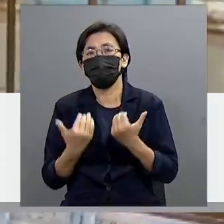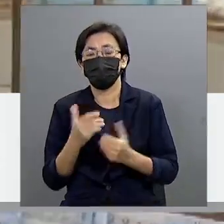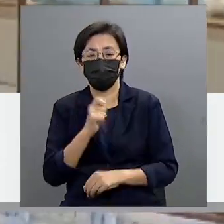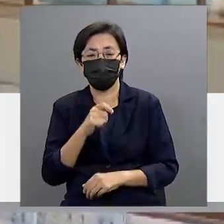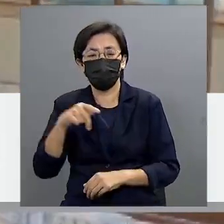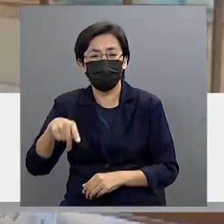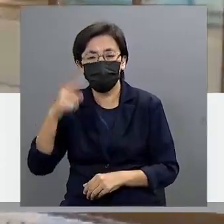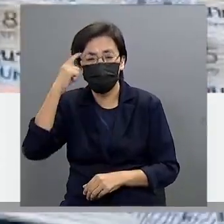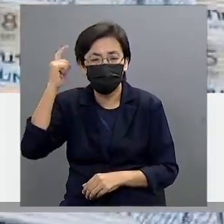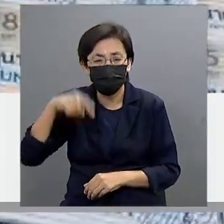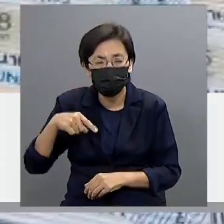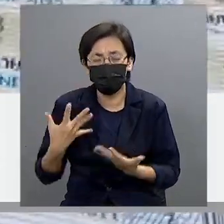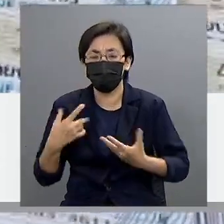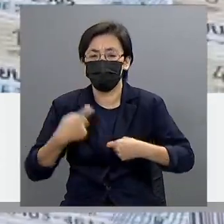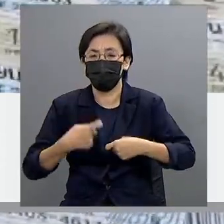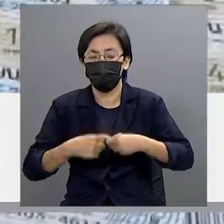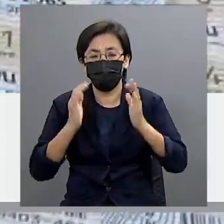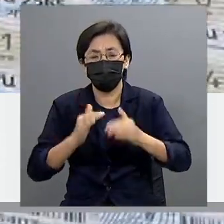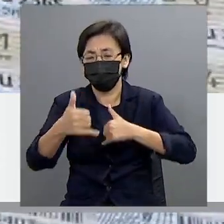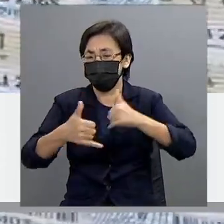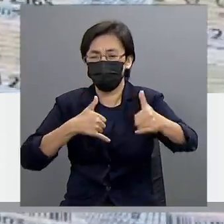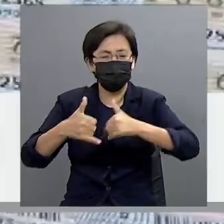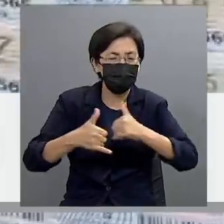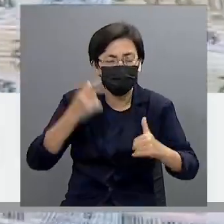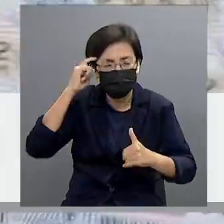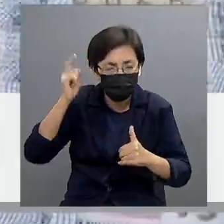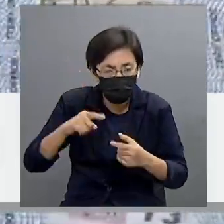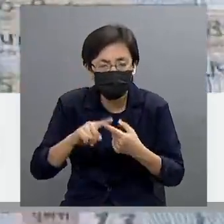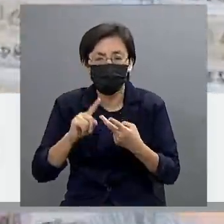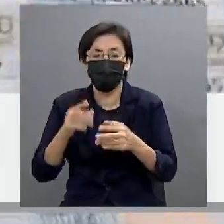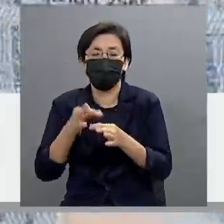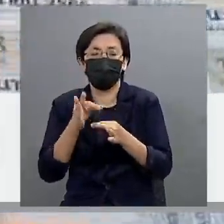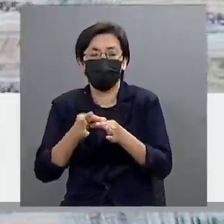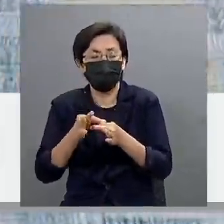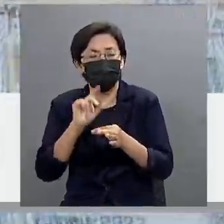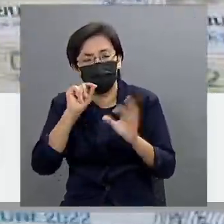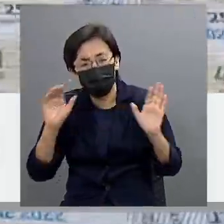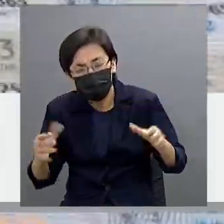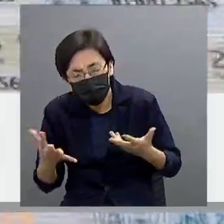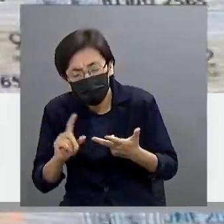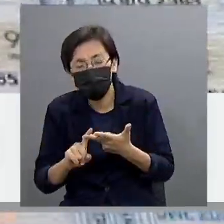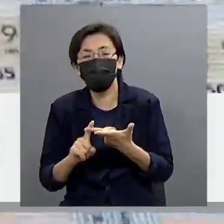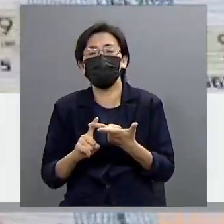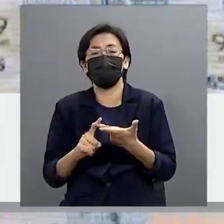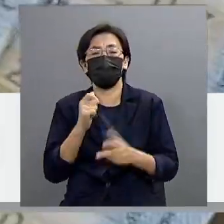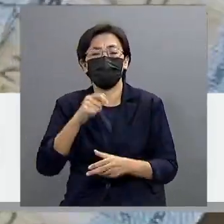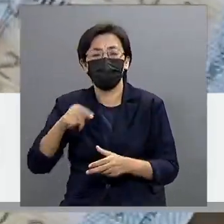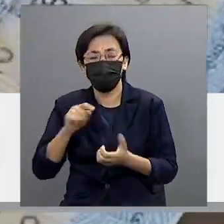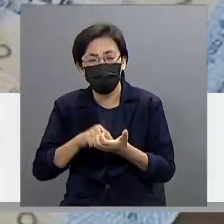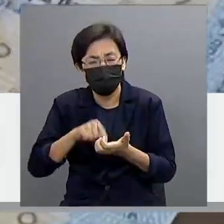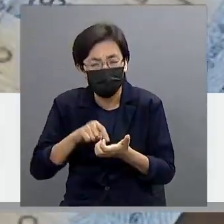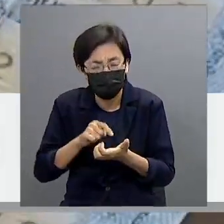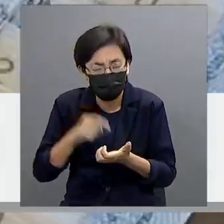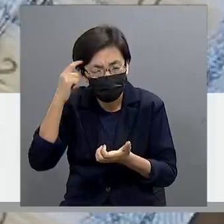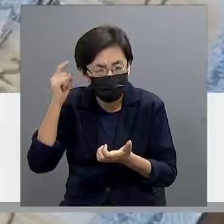ไม่สะดวกกับลูกค้าขาประจำไม่มีบัญชีธนาคารที่ผูกกับแอปแม่ค้าบางคนก็บอกว่าผลกระทบยังไม่มากค่ะเพราะว่าการเปิ